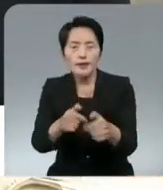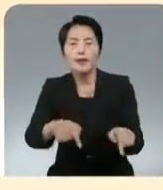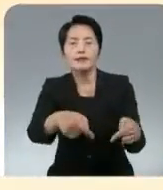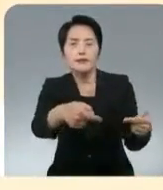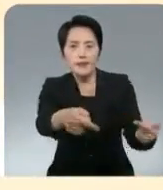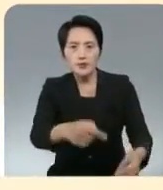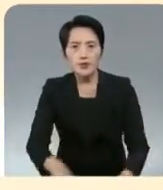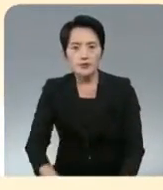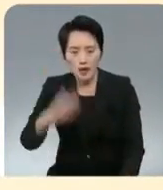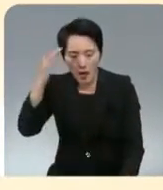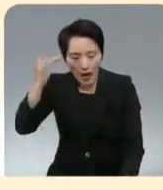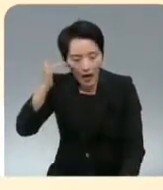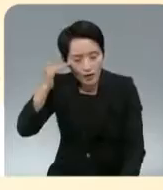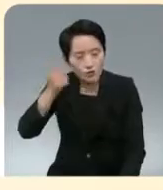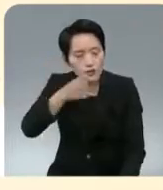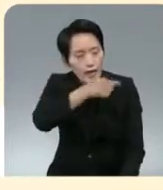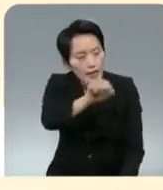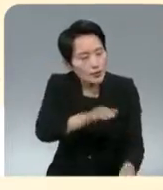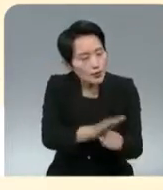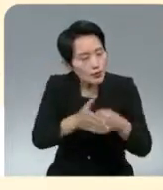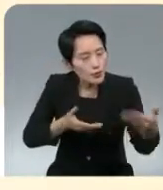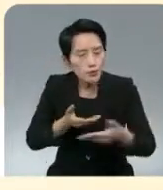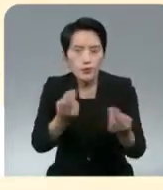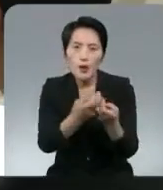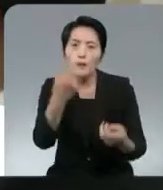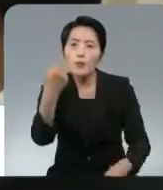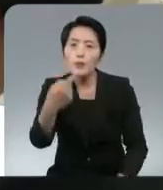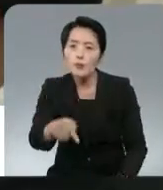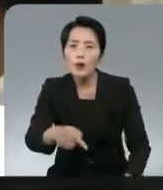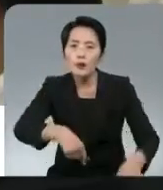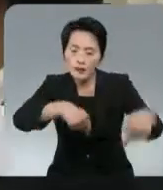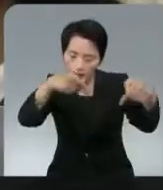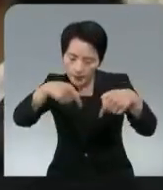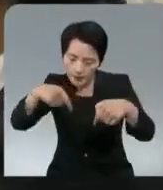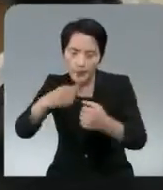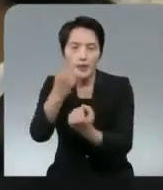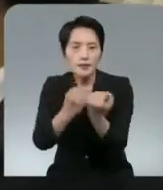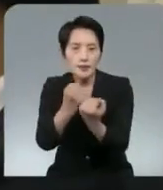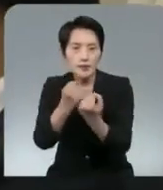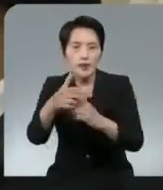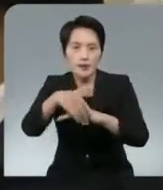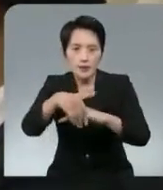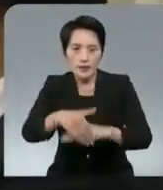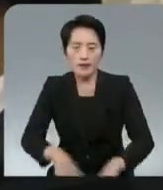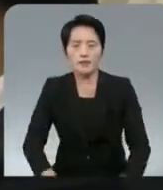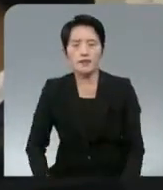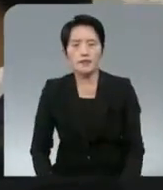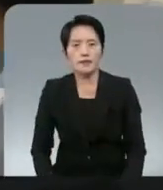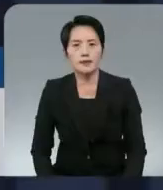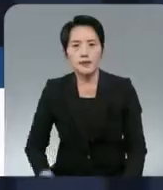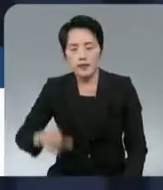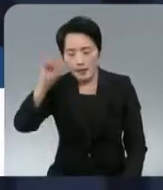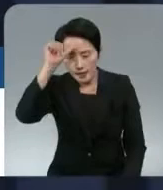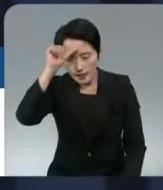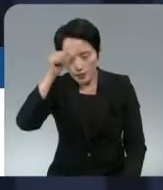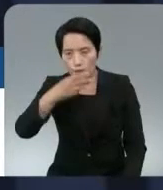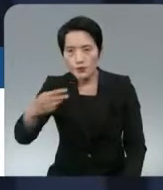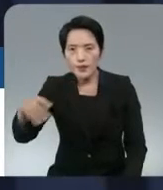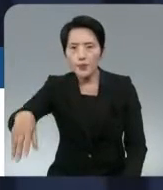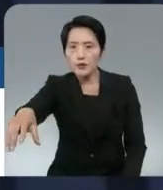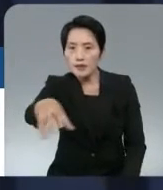montpen reisen um Gespräche mit den Staats- und Regierungschefs des südostasiatischen Staatenbundes Asian zu führen